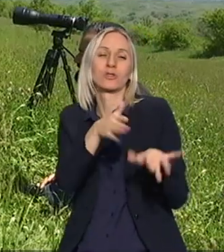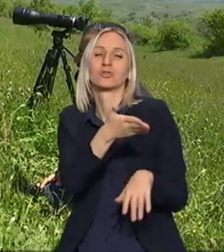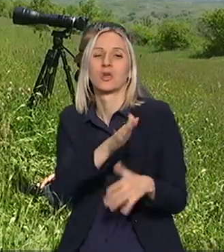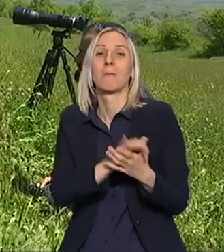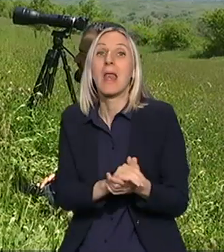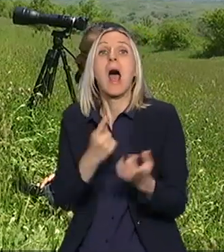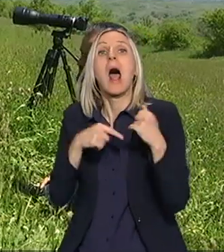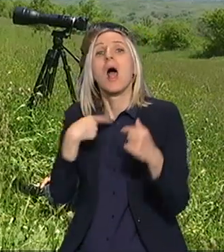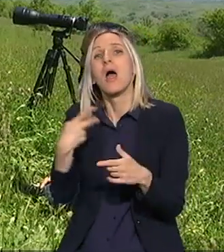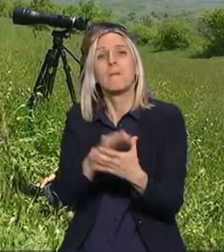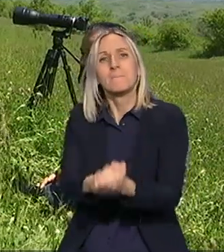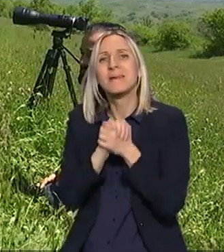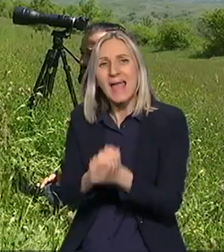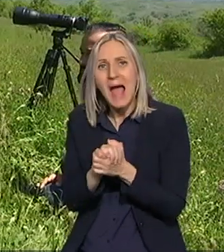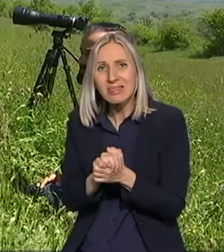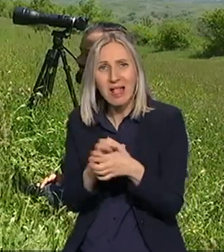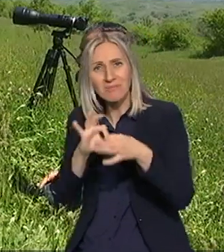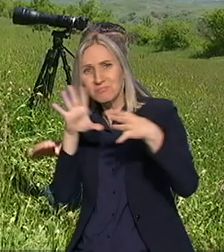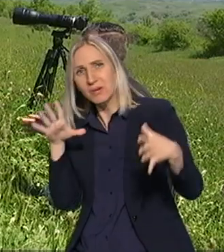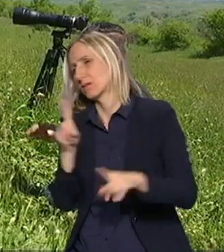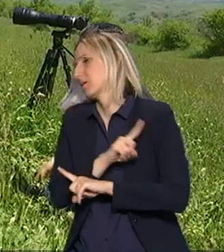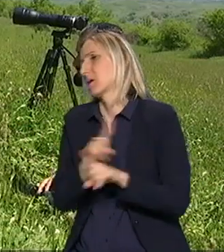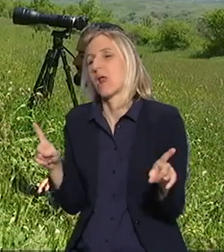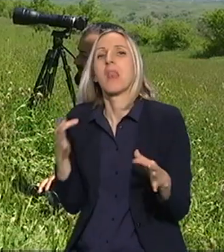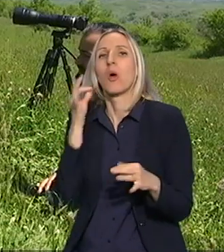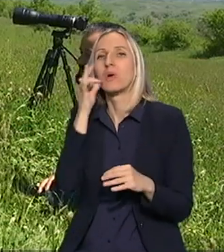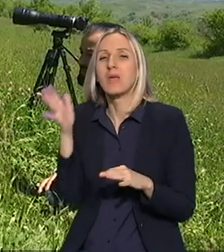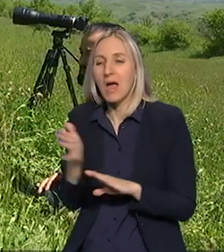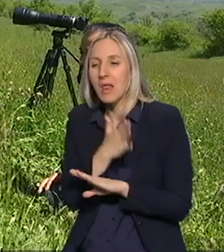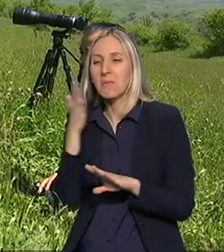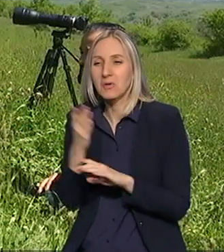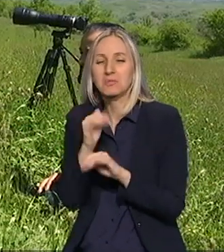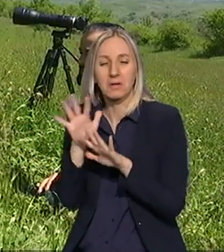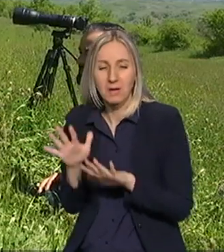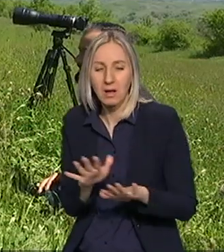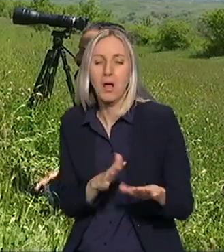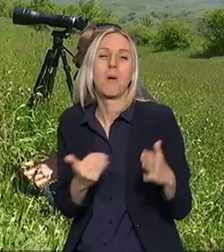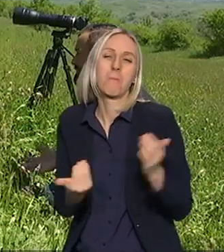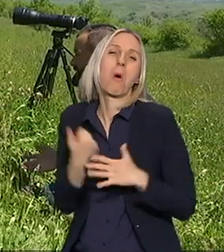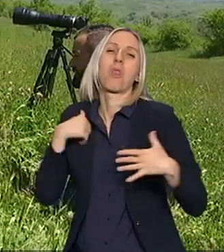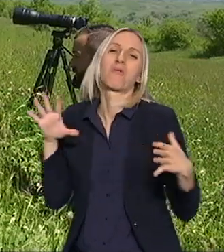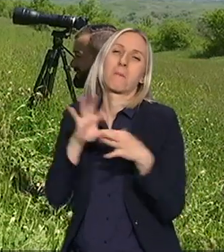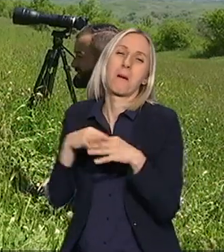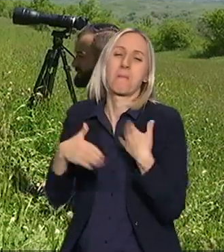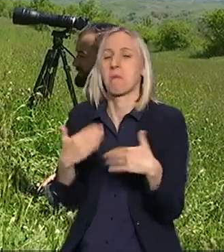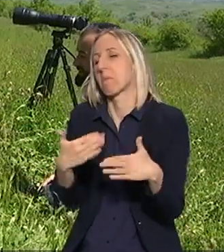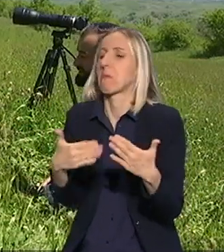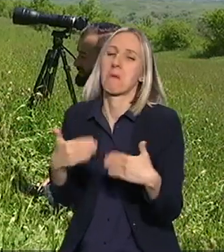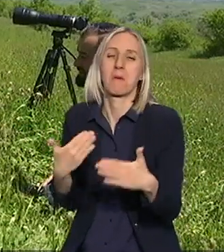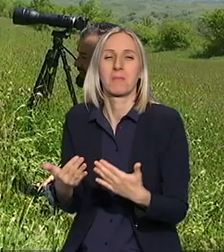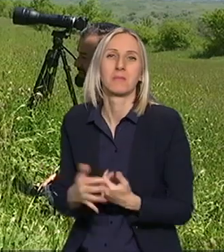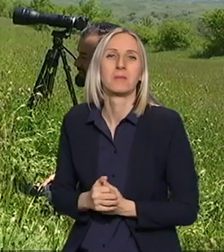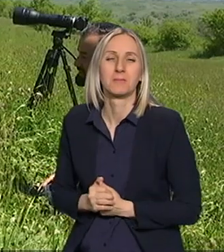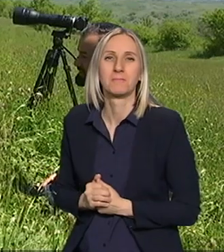iskušenje. Nakon par dana kad se sve strasti smire i kad slegnu i slegne prašina, mi se ponovo vraćamo